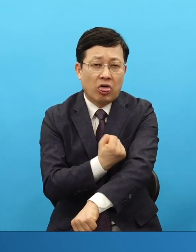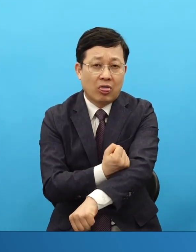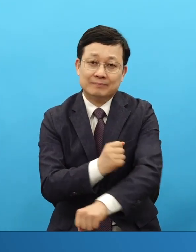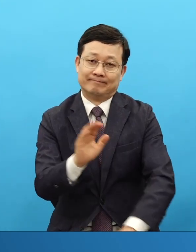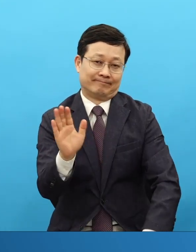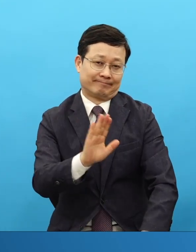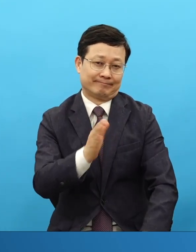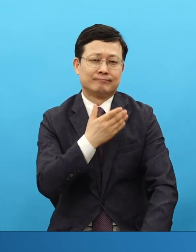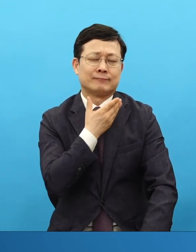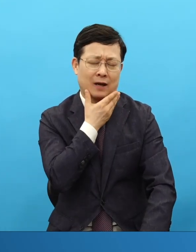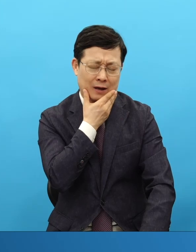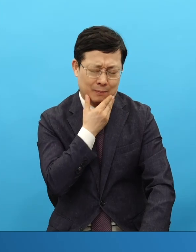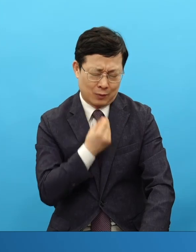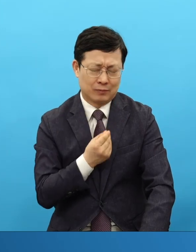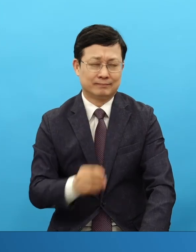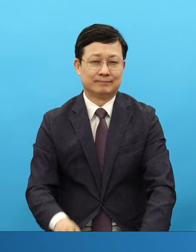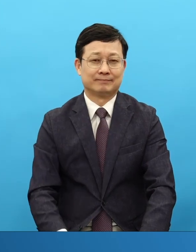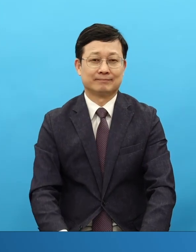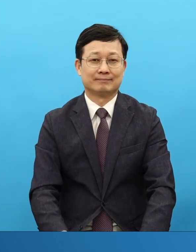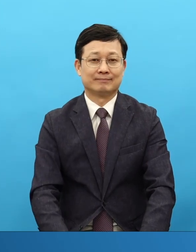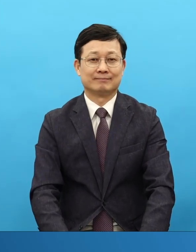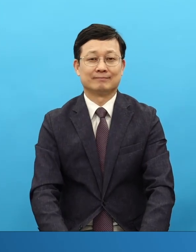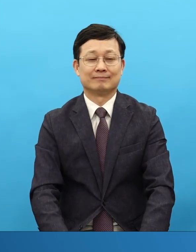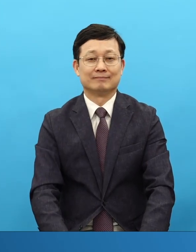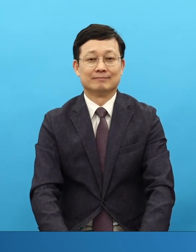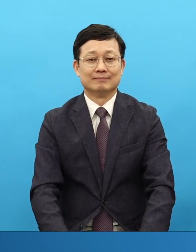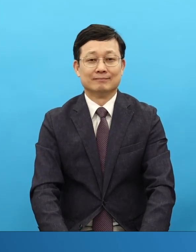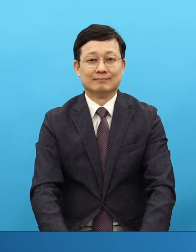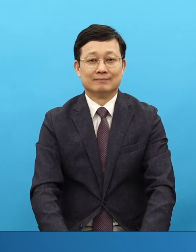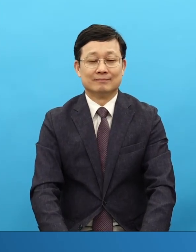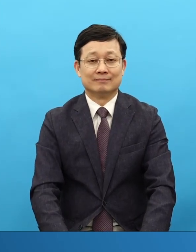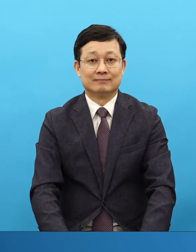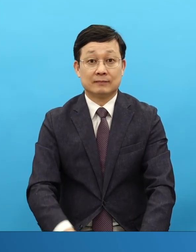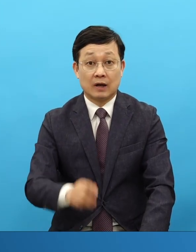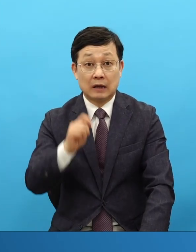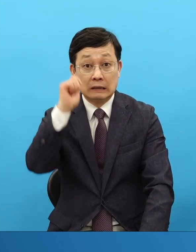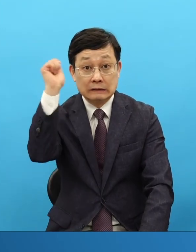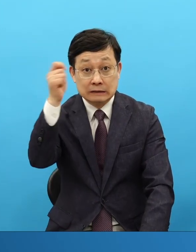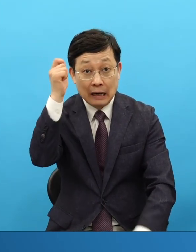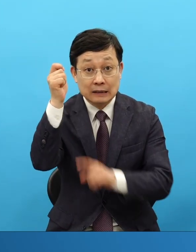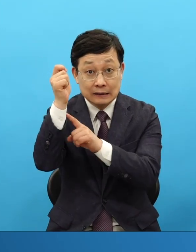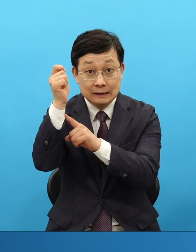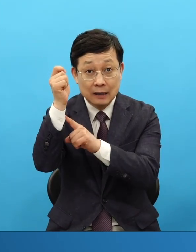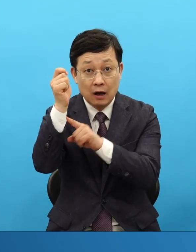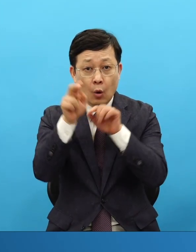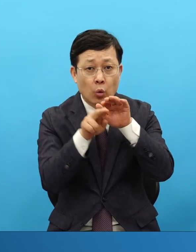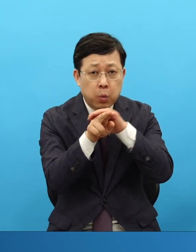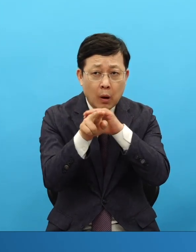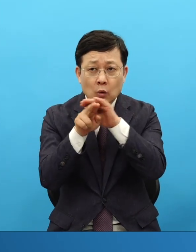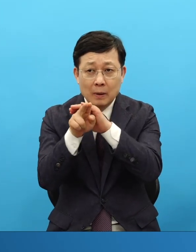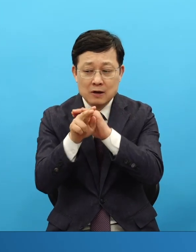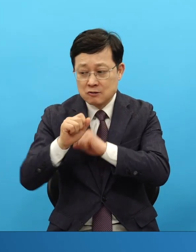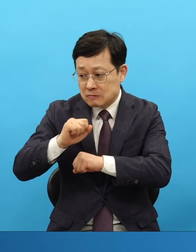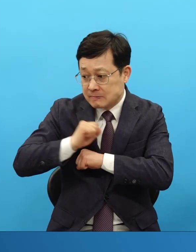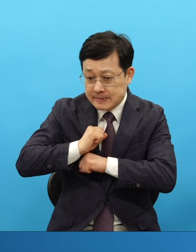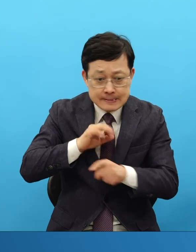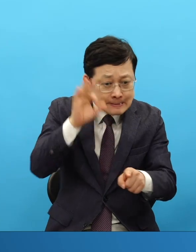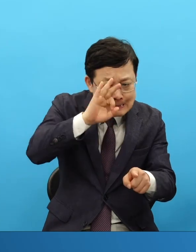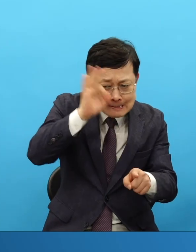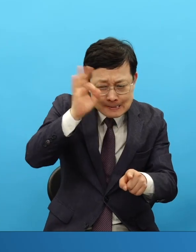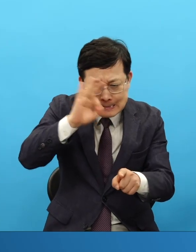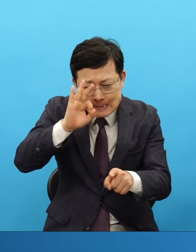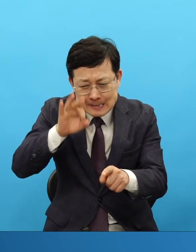다윗이 수천 명의 군인이 다윗을 죽이려고 잡으러 다녔습니다. Thousands of soldiers were trying to kill